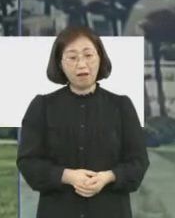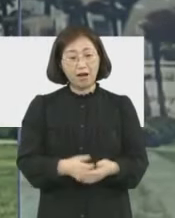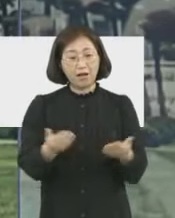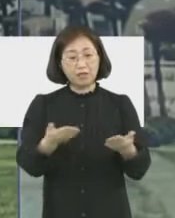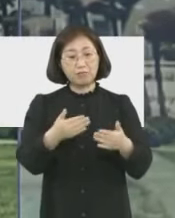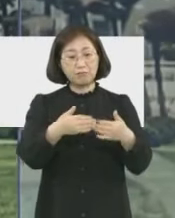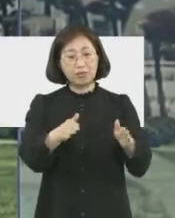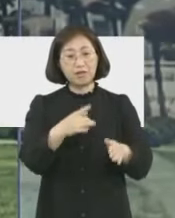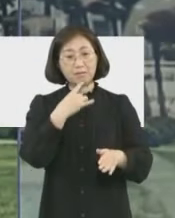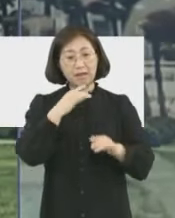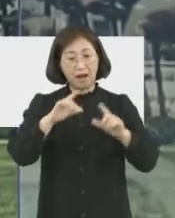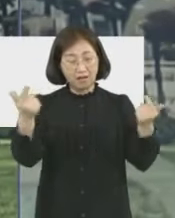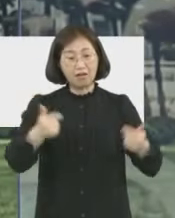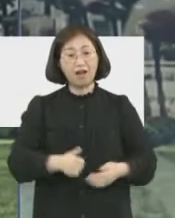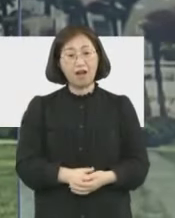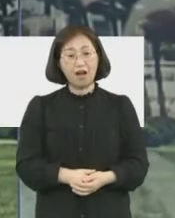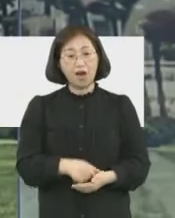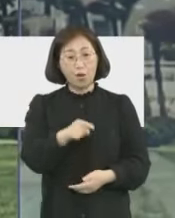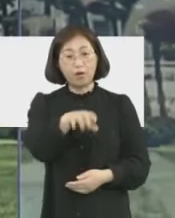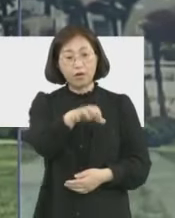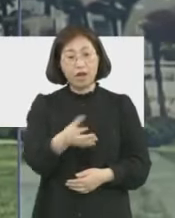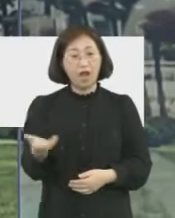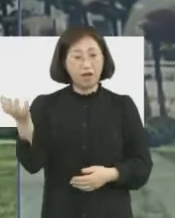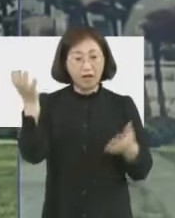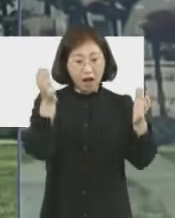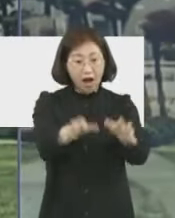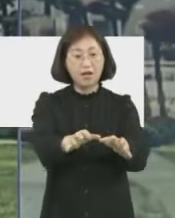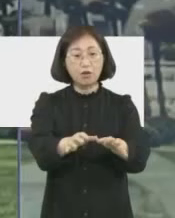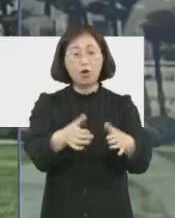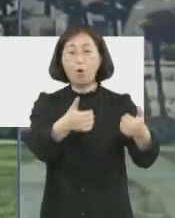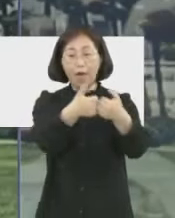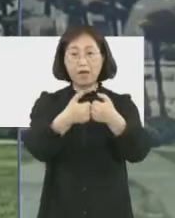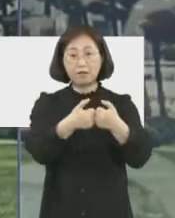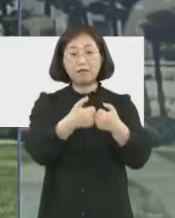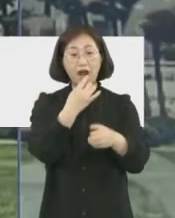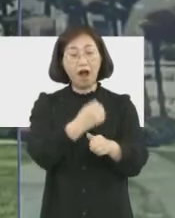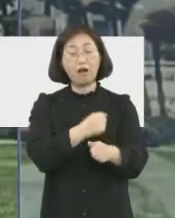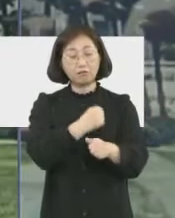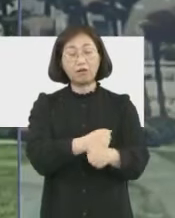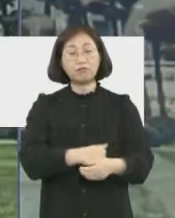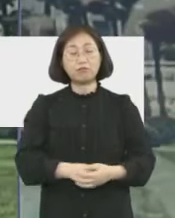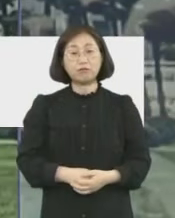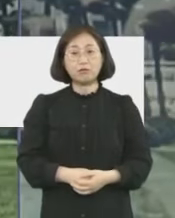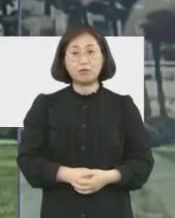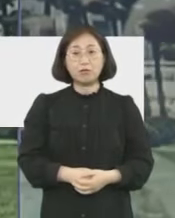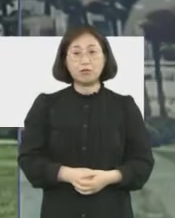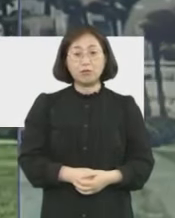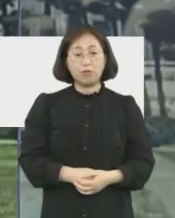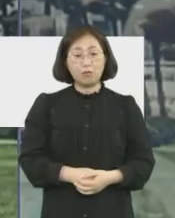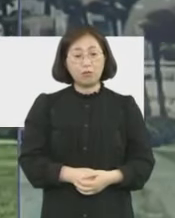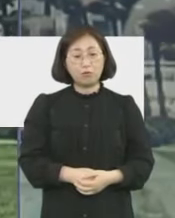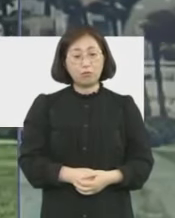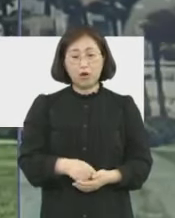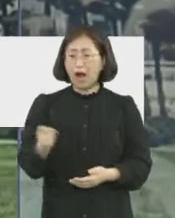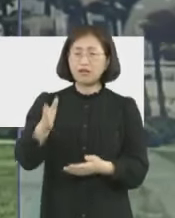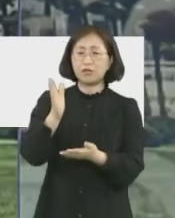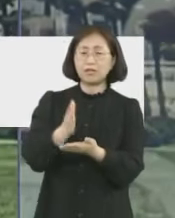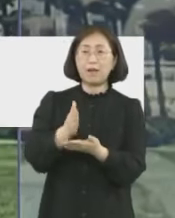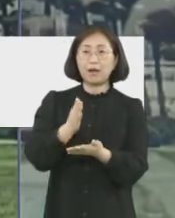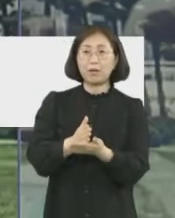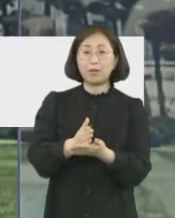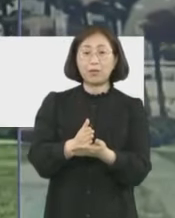집무실을 만드는 것이 아닙니다. 거기 가서 우리가 국무회의도 자주 합시다. 그러더니 바로 그 자리에서 그러지 말고